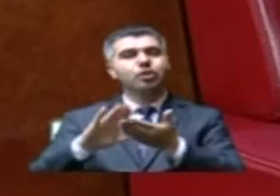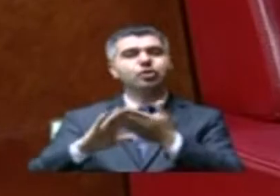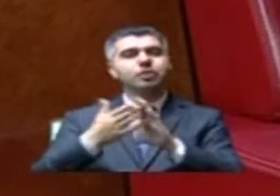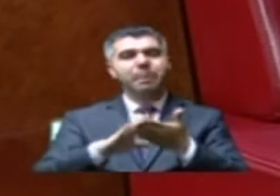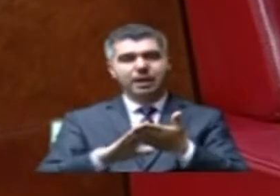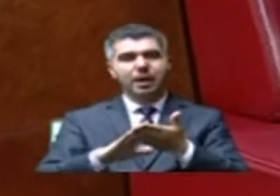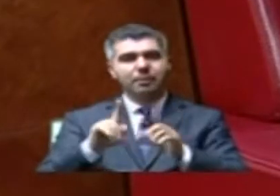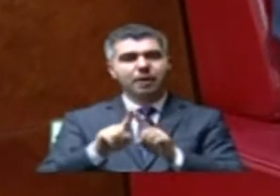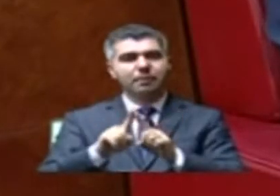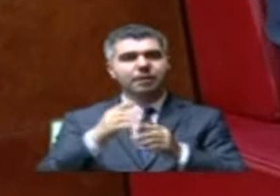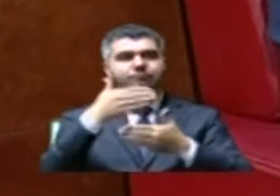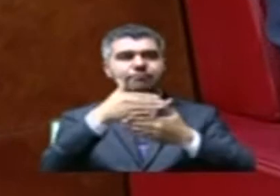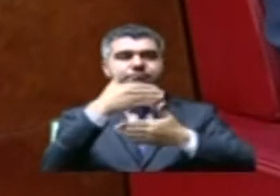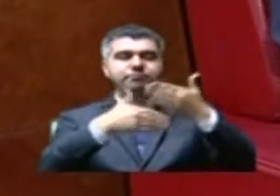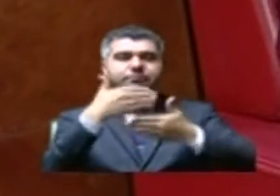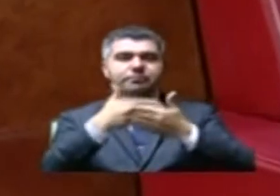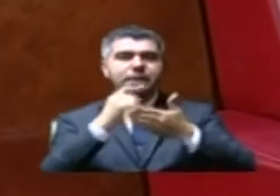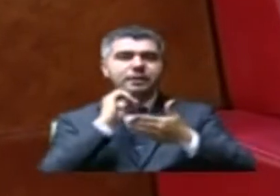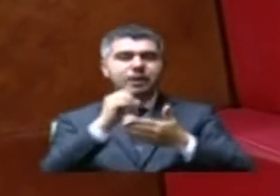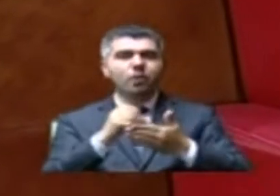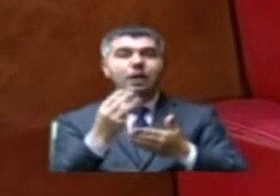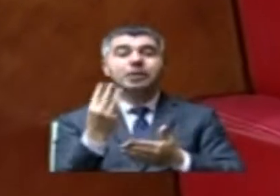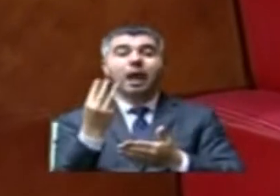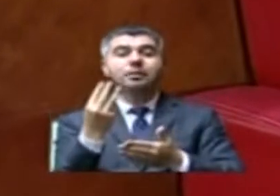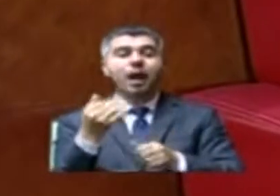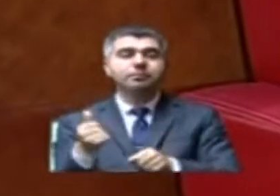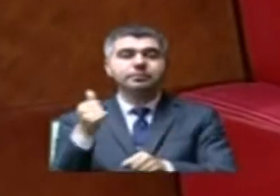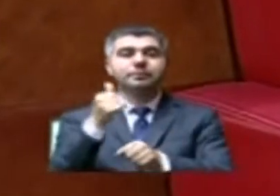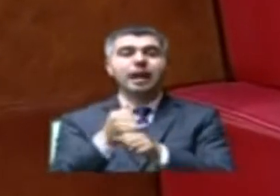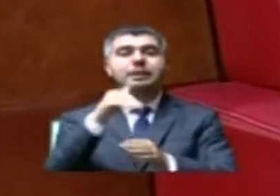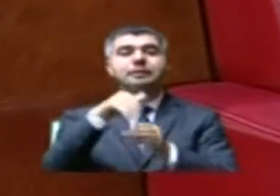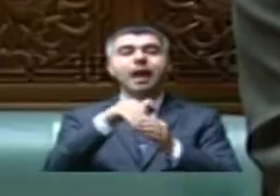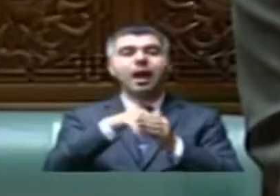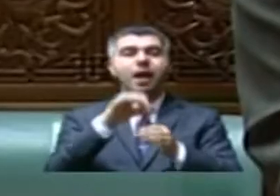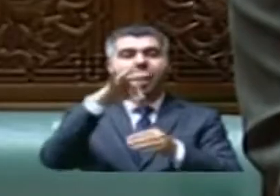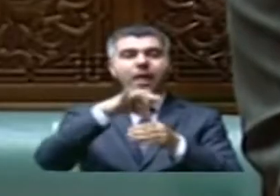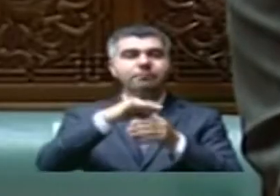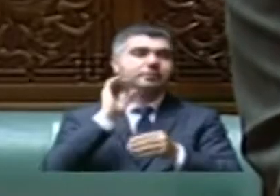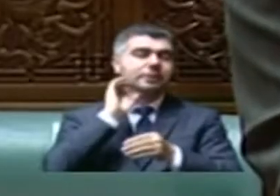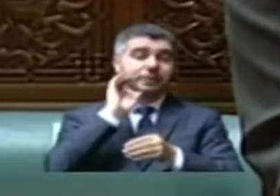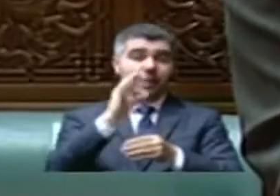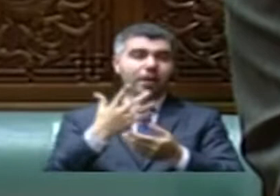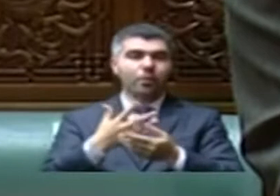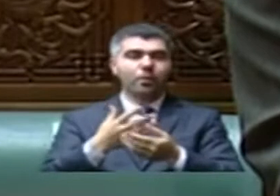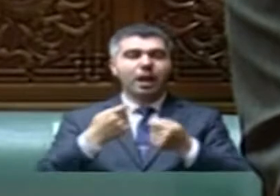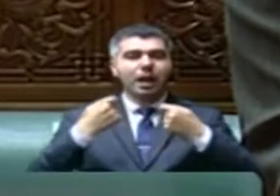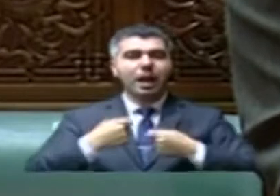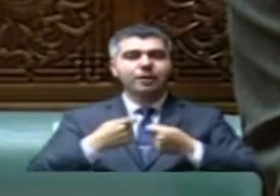من الانتظار وبعد تعاقب 3 مكاتب وطنية و3 محلية للمؤسسة منذ سنة